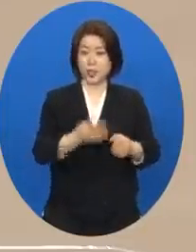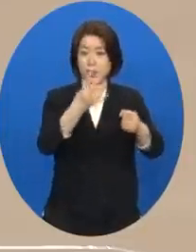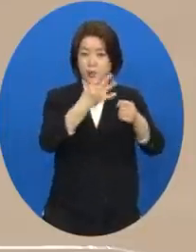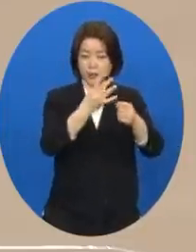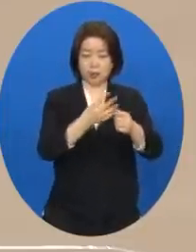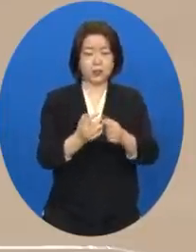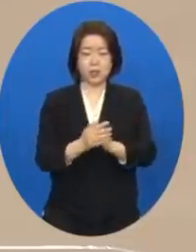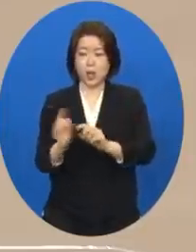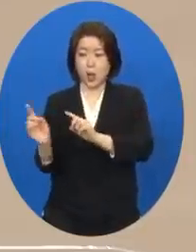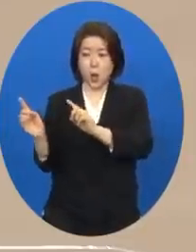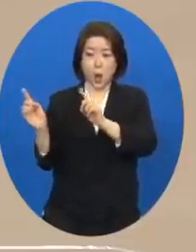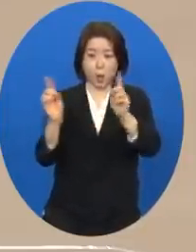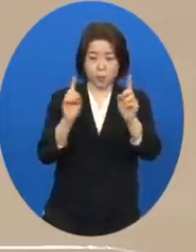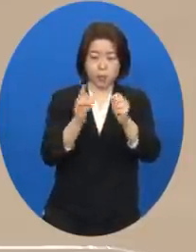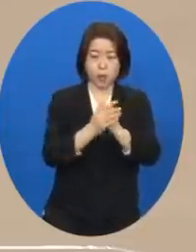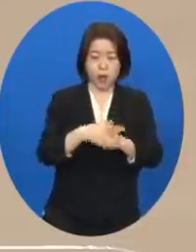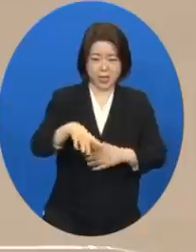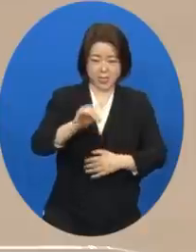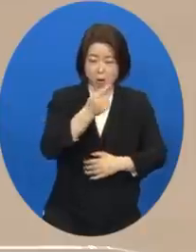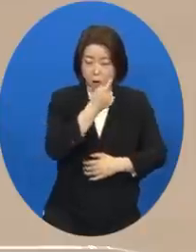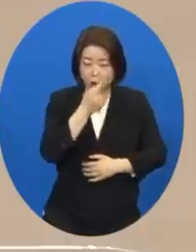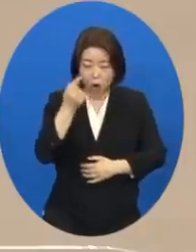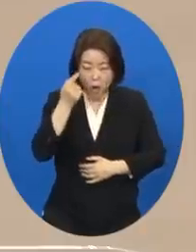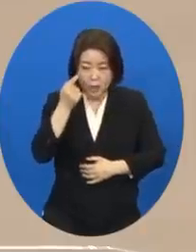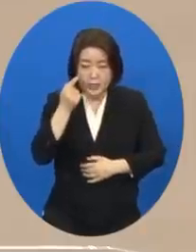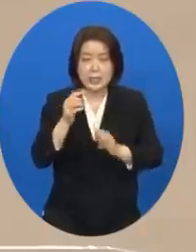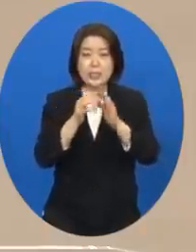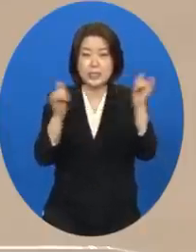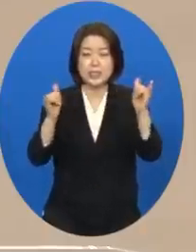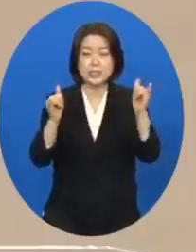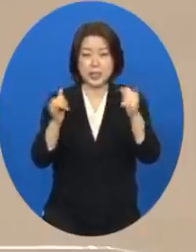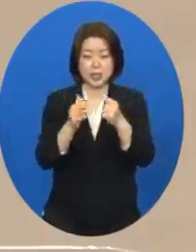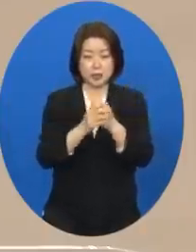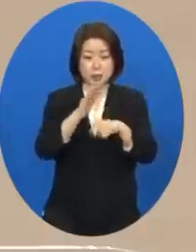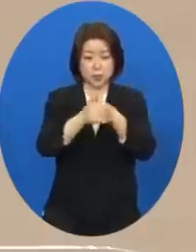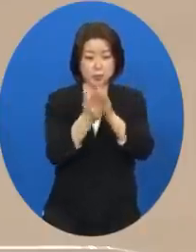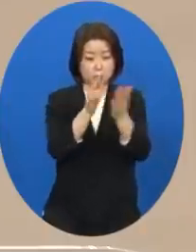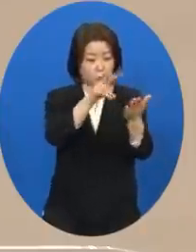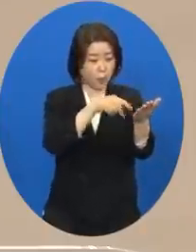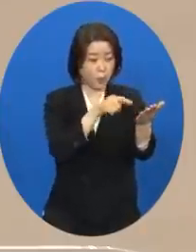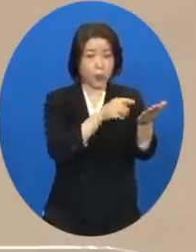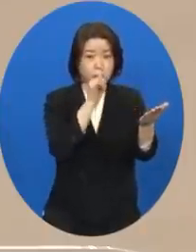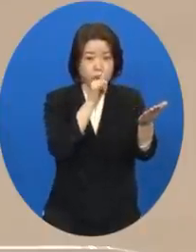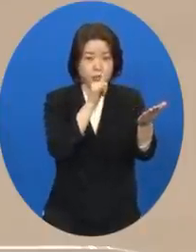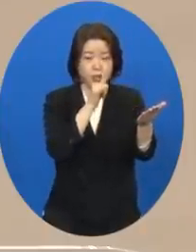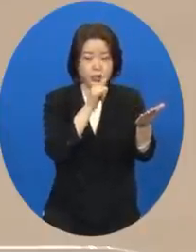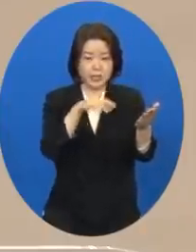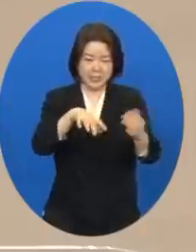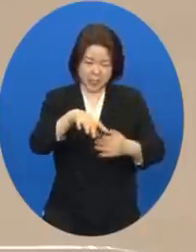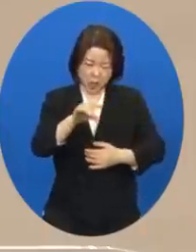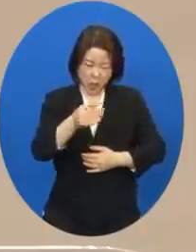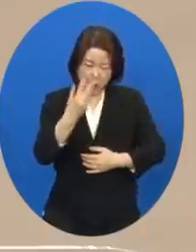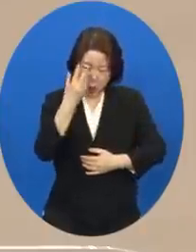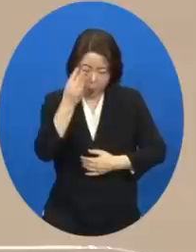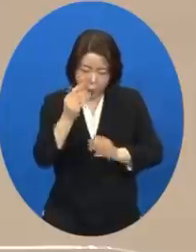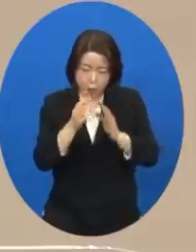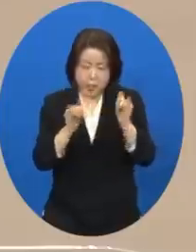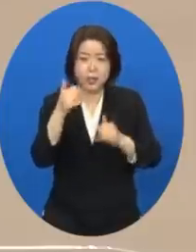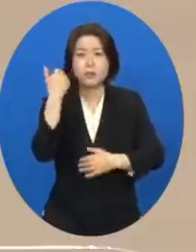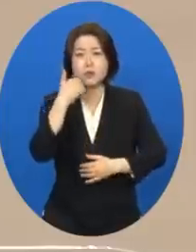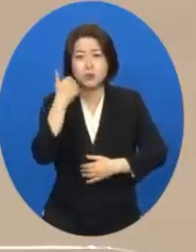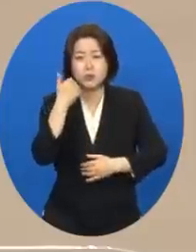부활의 첫 증인이 오늘 읽은 성경 본문의 나옵니다 막달라 마리아의 요 그때